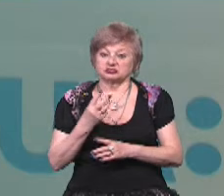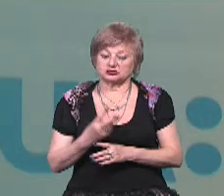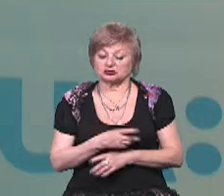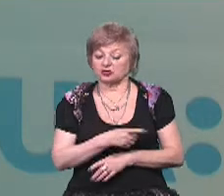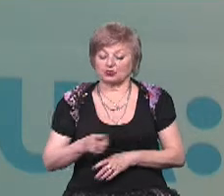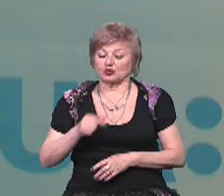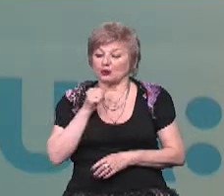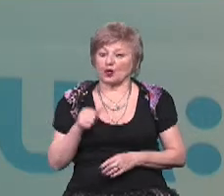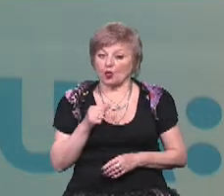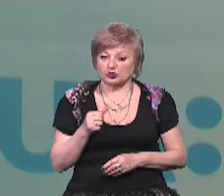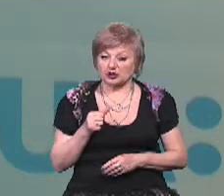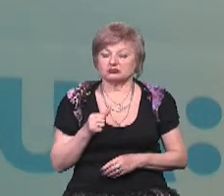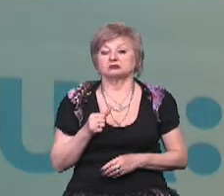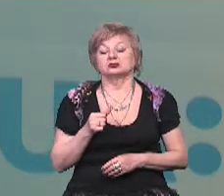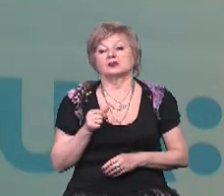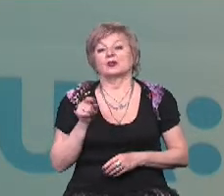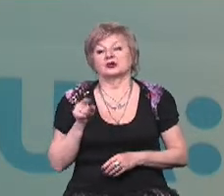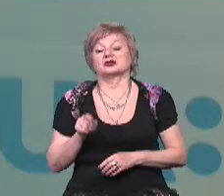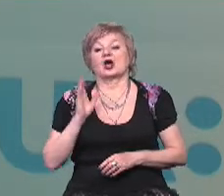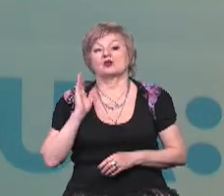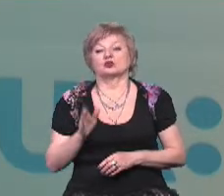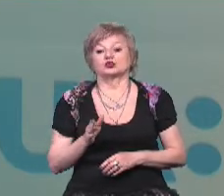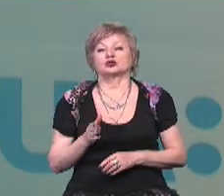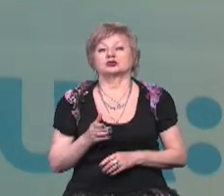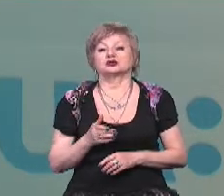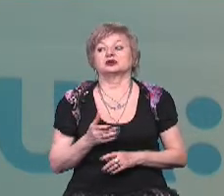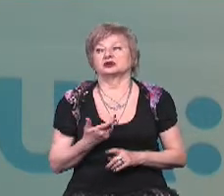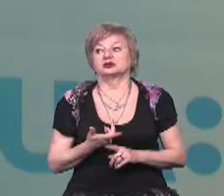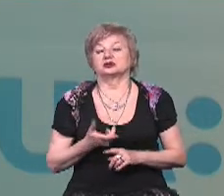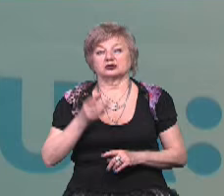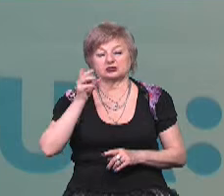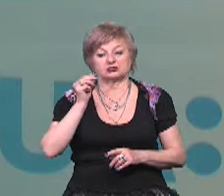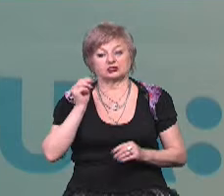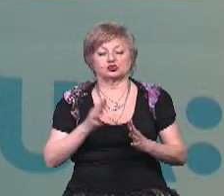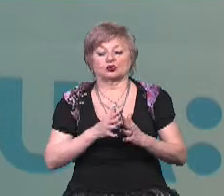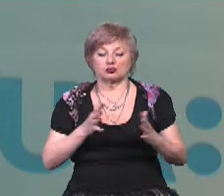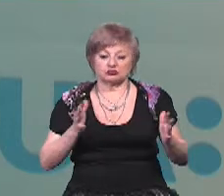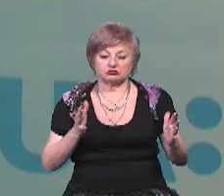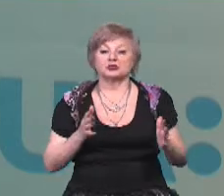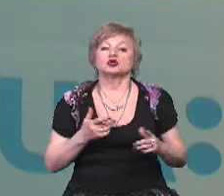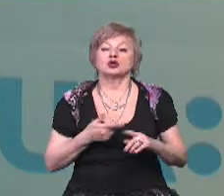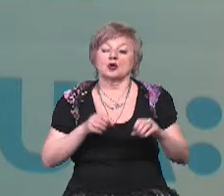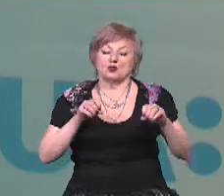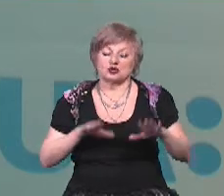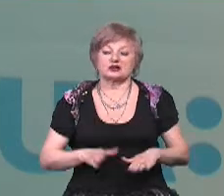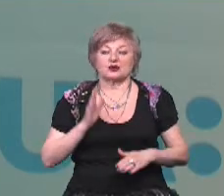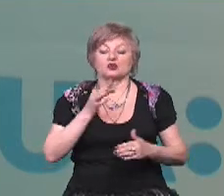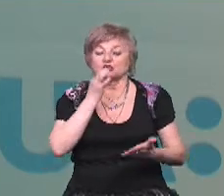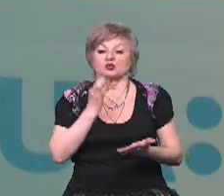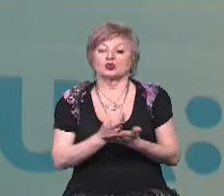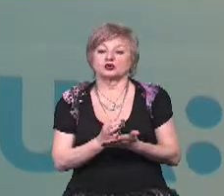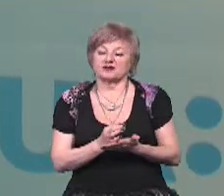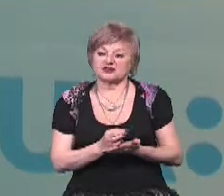року, то там буде зазначено і дата, і серія номер постанови, якою притяглася до